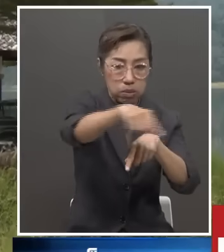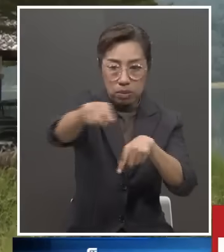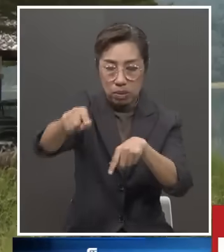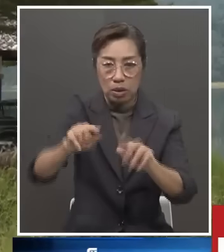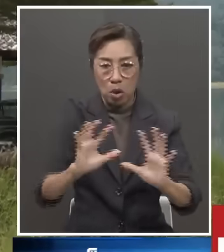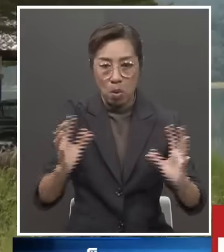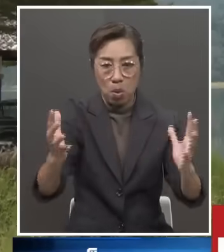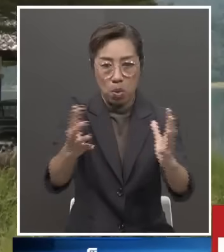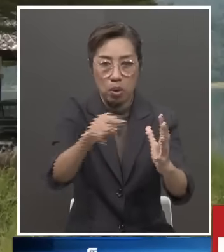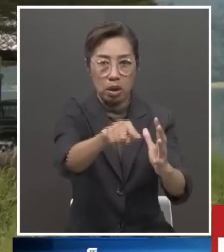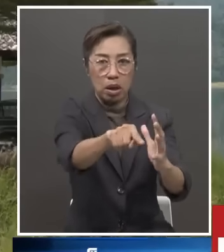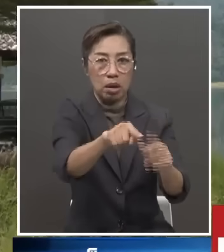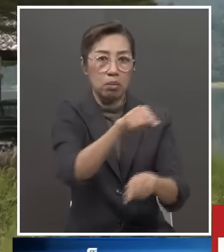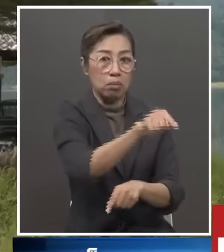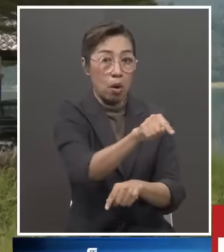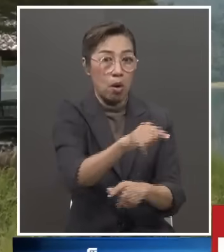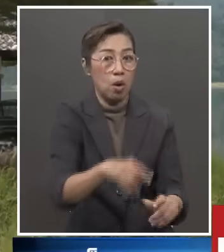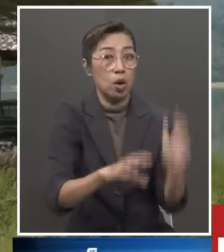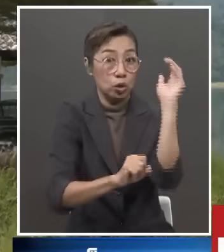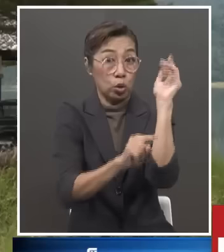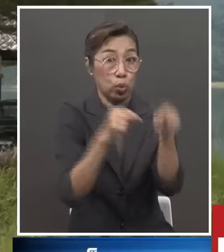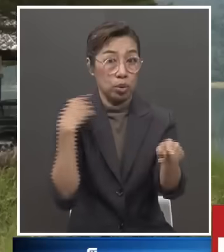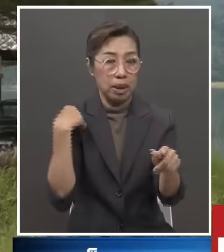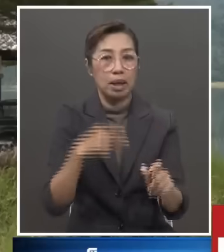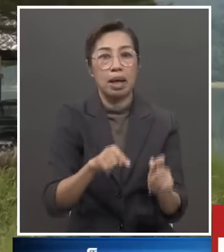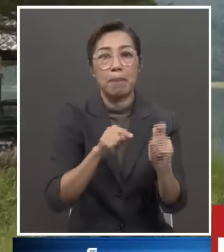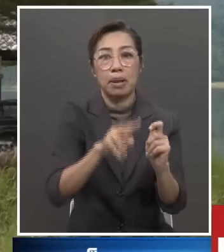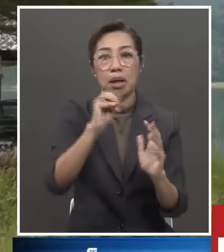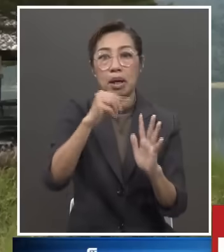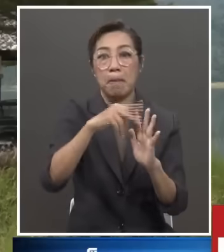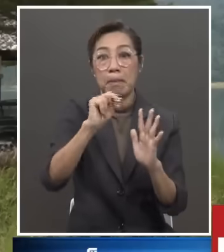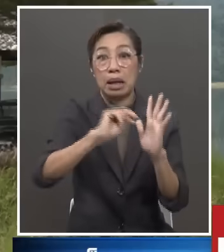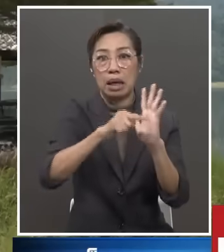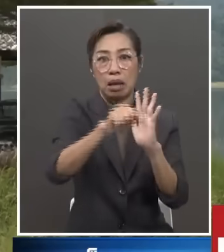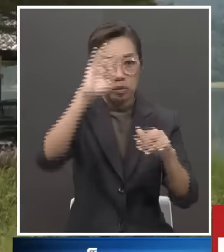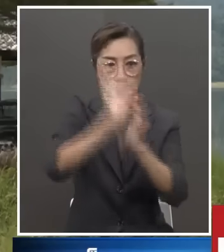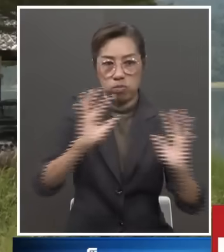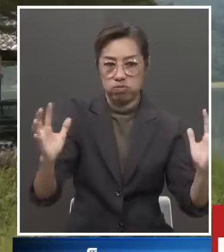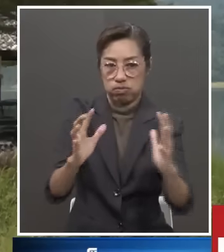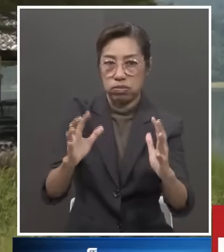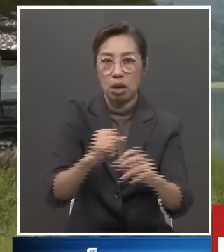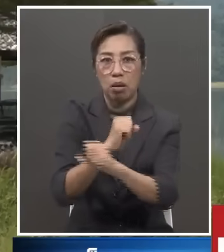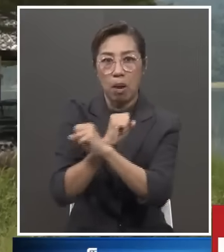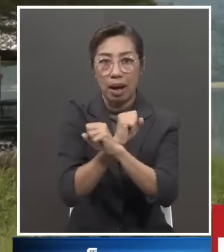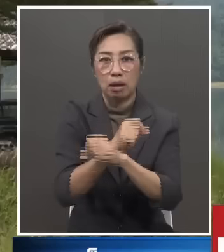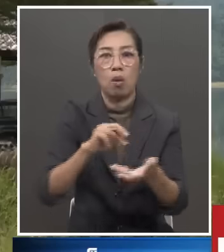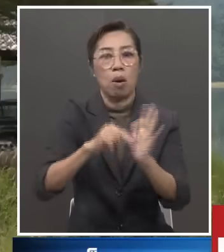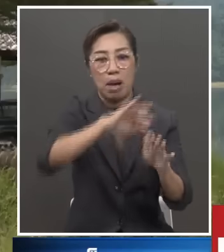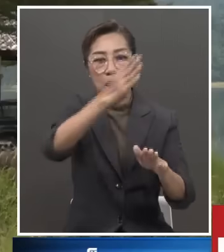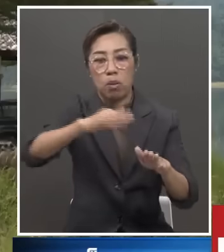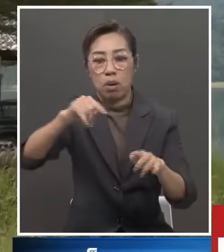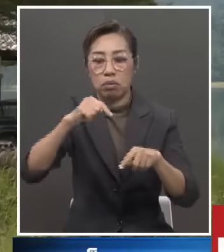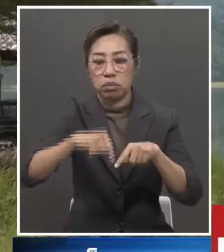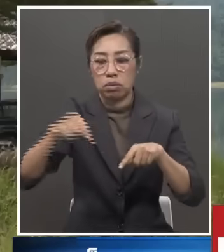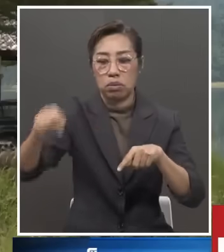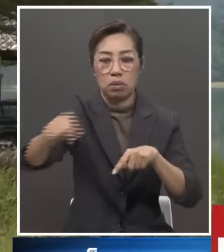อำเภอมานังจังหวัดสตูลอีกครั้งนึงซึ่งจุดรัศมีตรงนี้เองถือว่าเป็น 3จังหวัดที่เป็นจุดเชื่อมสำคัญ